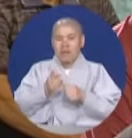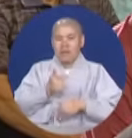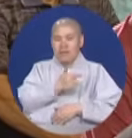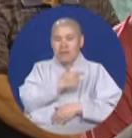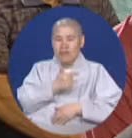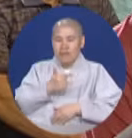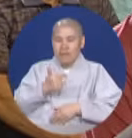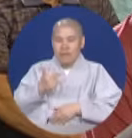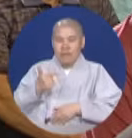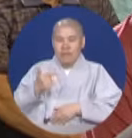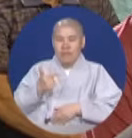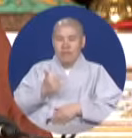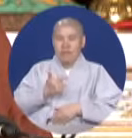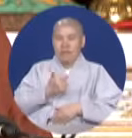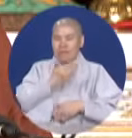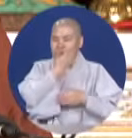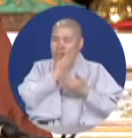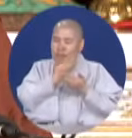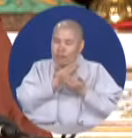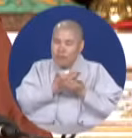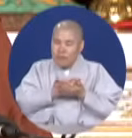굉장히 중요한 법문입니다. 이 법문이.